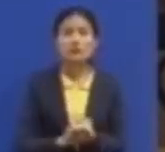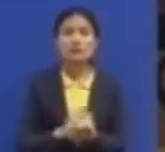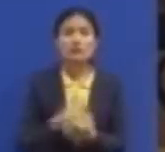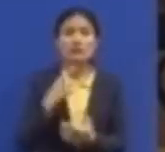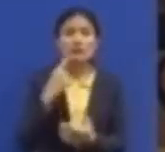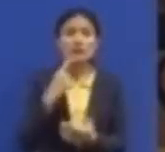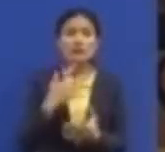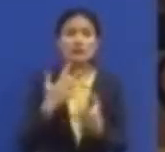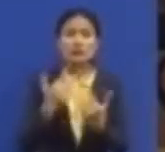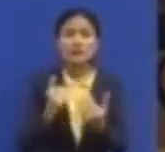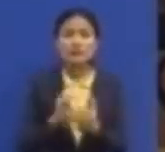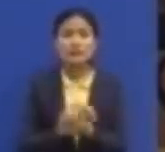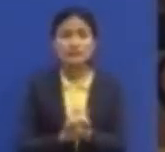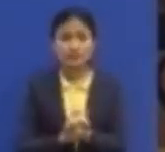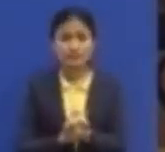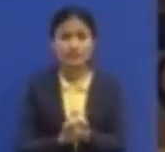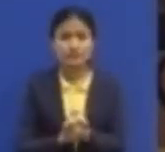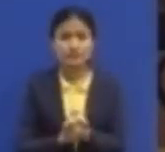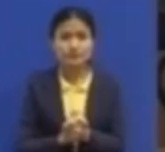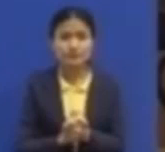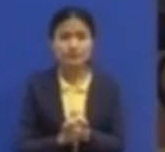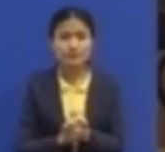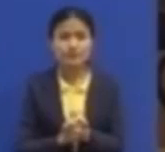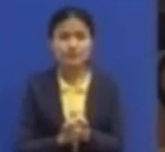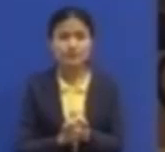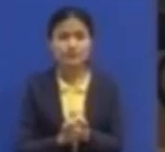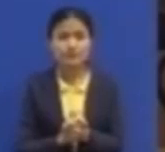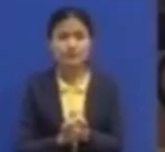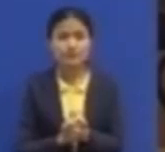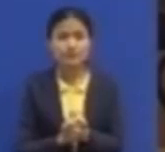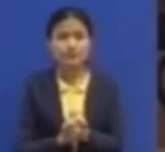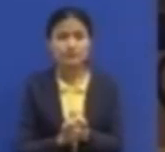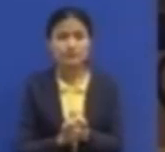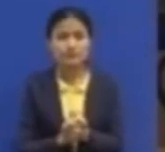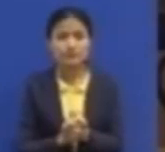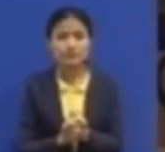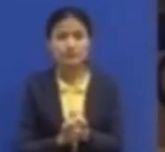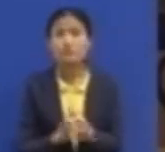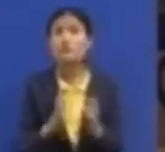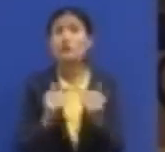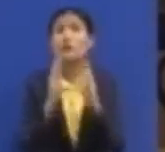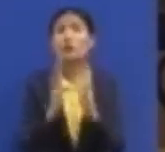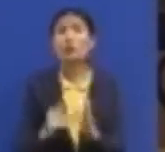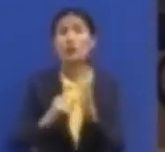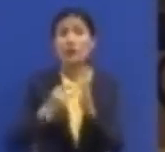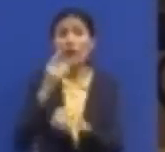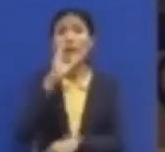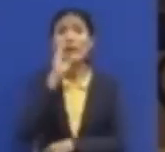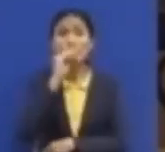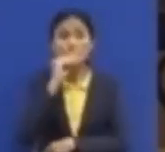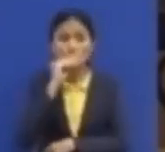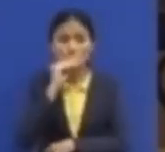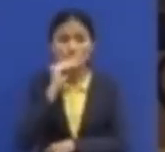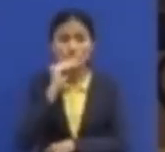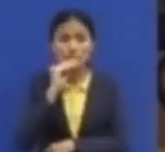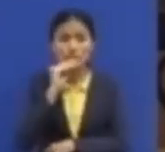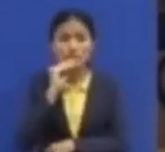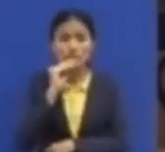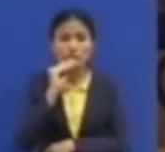รู้ฉะนั้นก็เรื่องนี้คนแรกที่จะต้องพูดเขาไม่ด่าผม